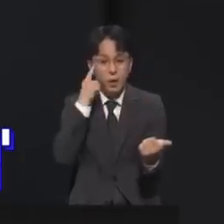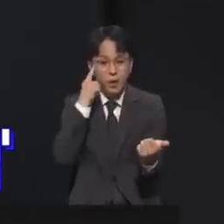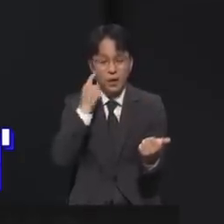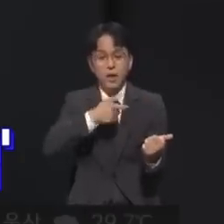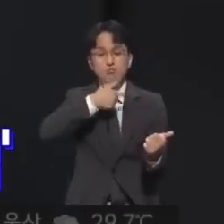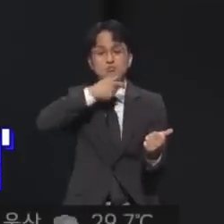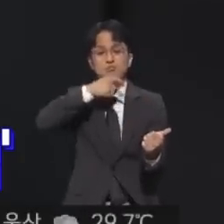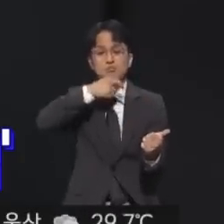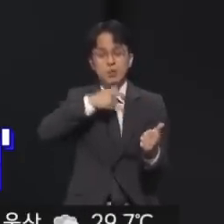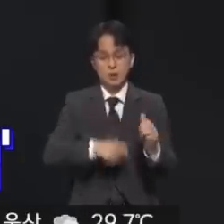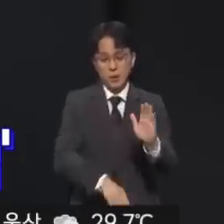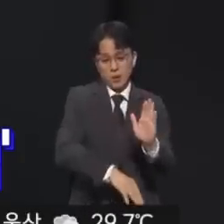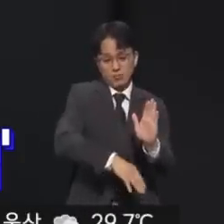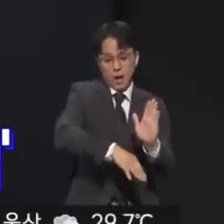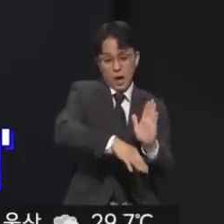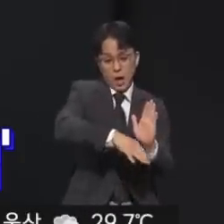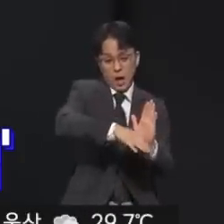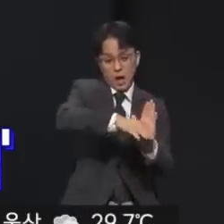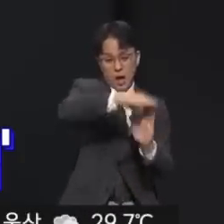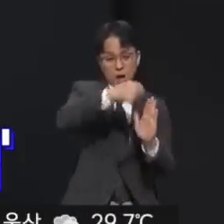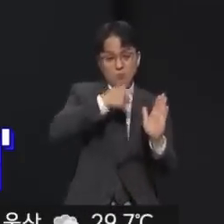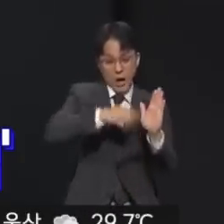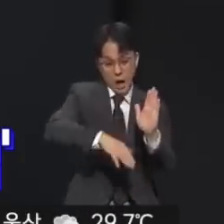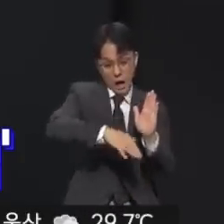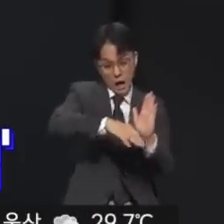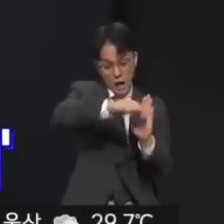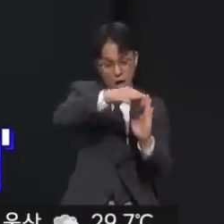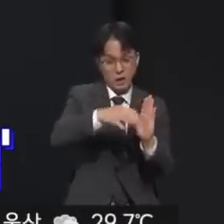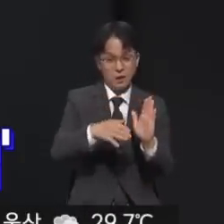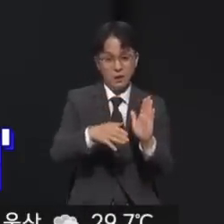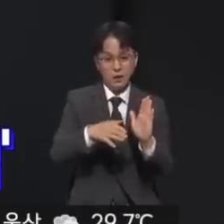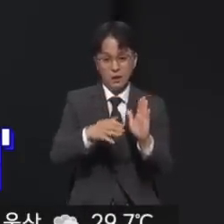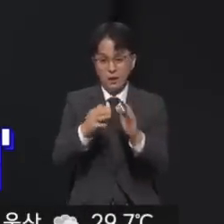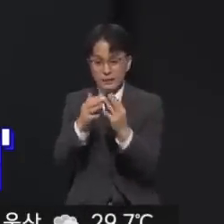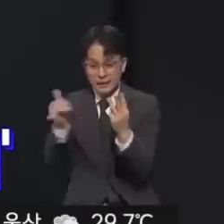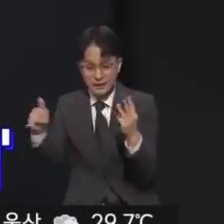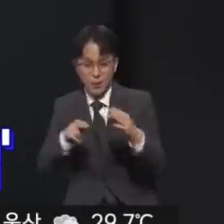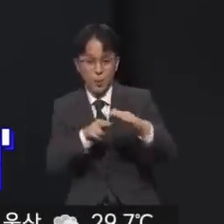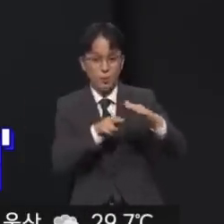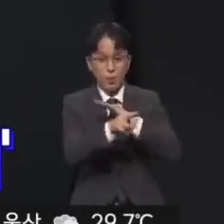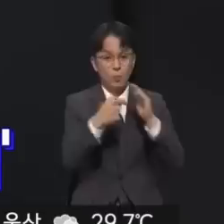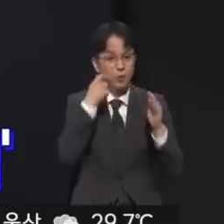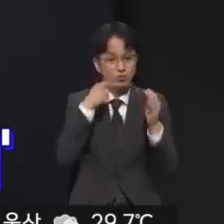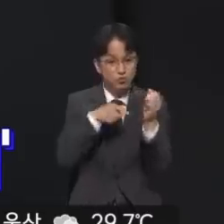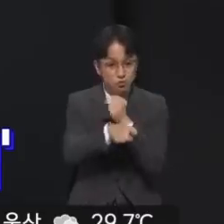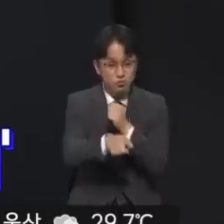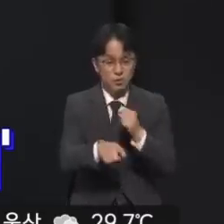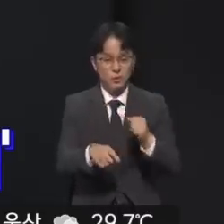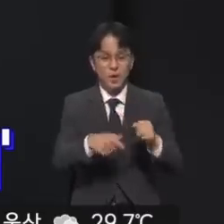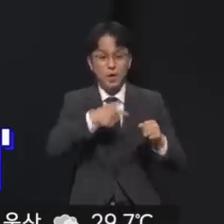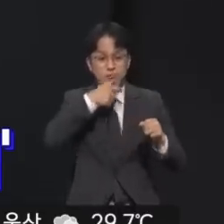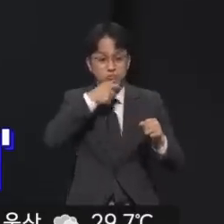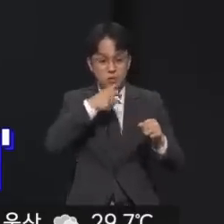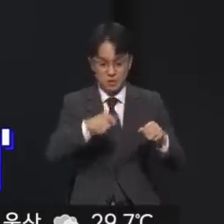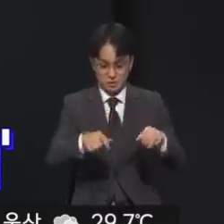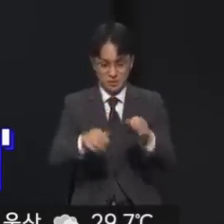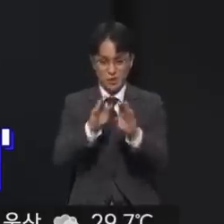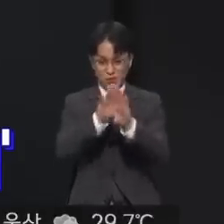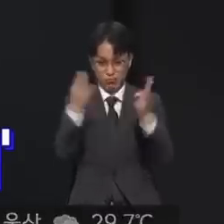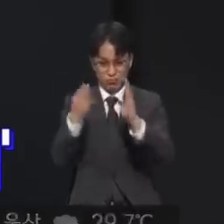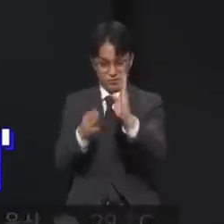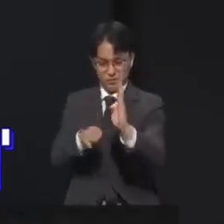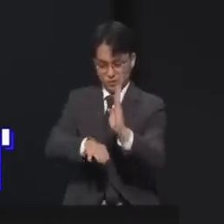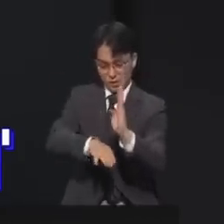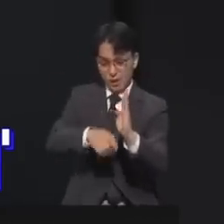거기다 되고 왜 대피가 안되냐 라고 물어본 게 대통령 할 질문 입니까 e 그리고 한 발 더 나아가서 설명을 들은 다음에는 이게 밤 10시쯤